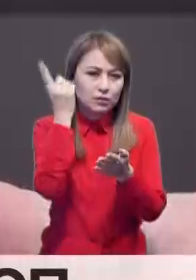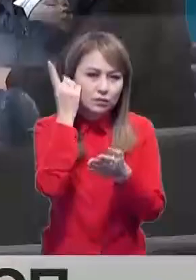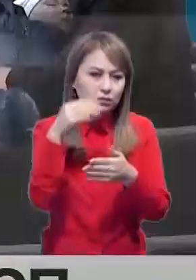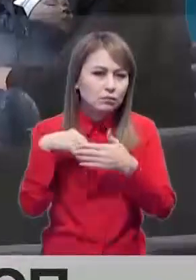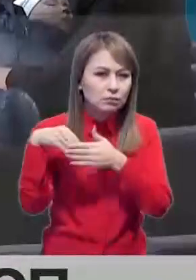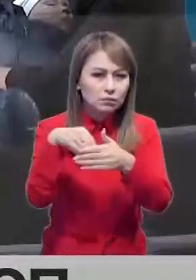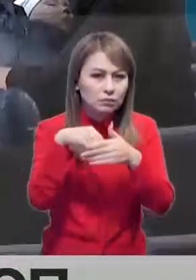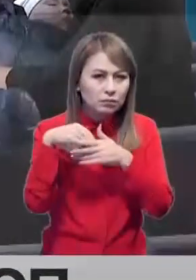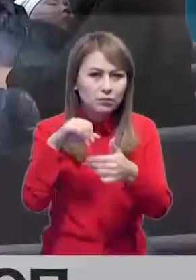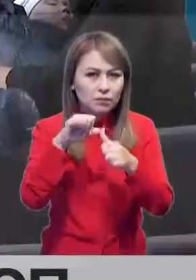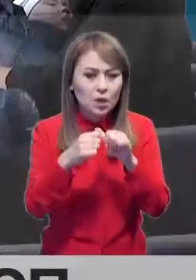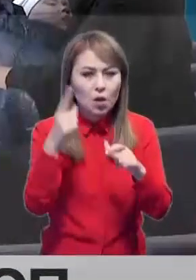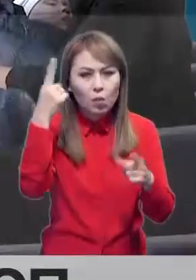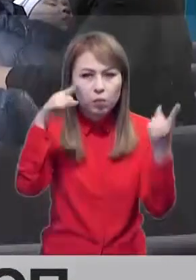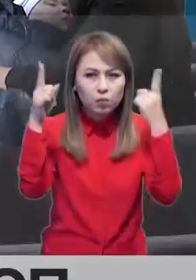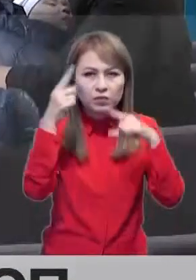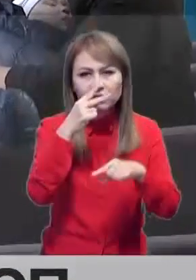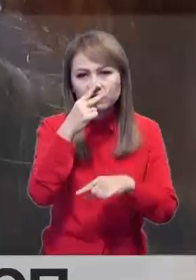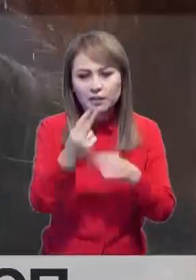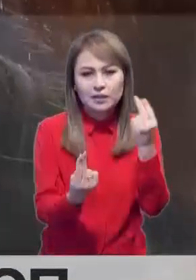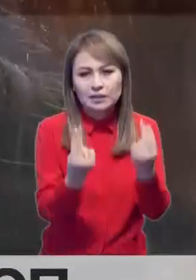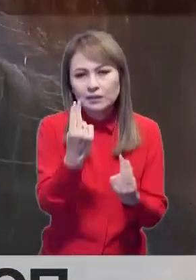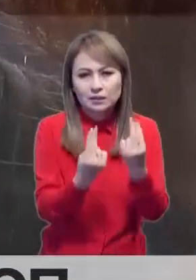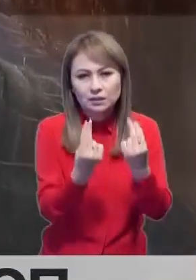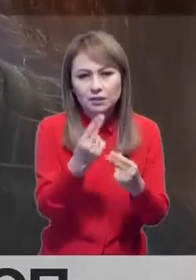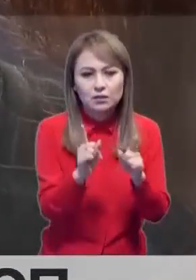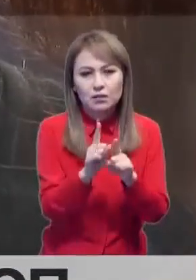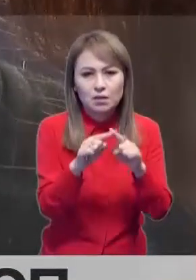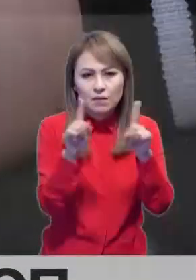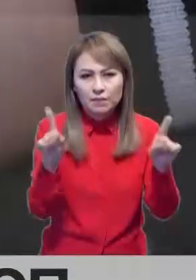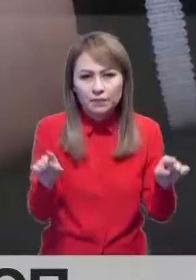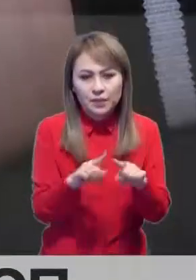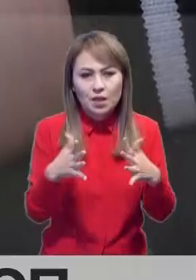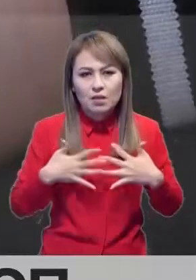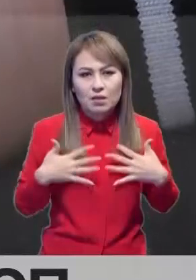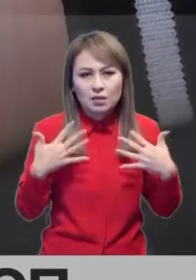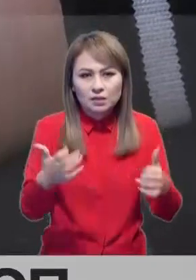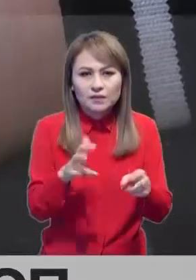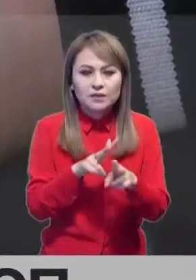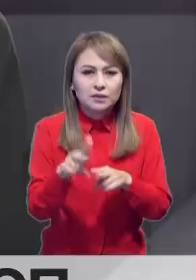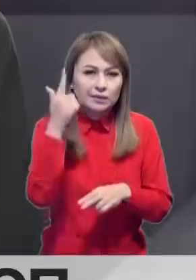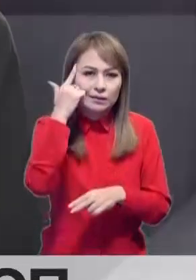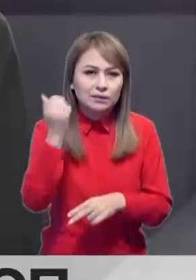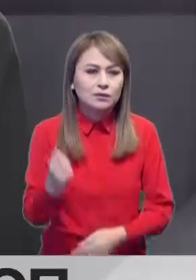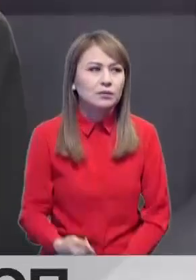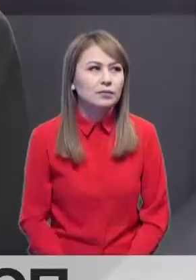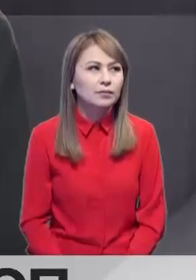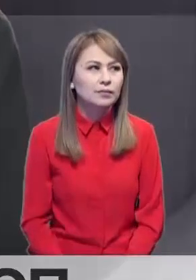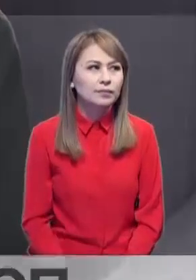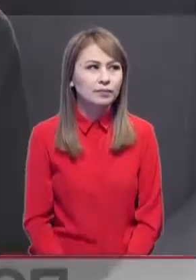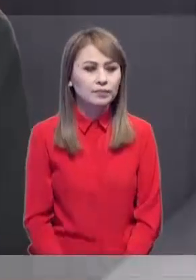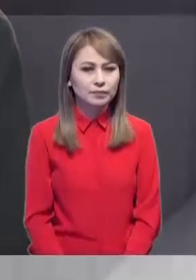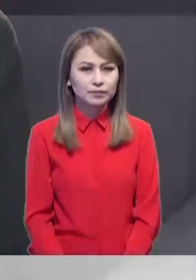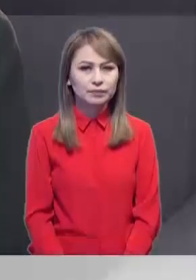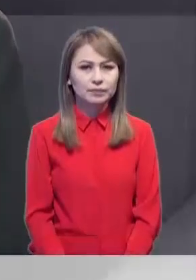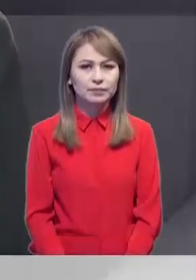ел тастамайды. Түрлі мультфильмдер көріп, ойын ойнайды. Сөйте тұра гаджеттің денсаулығына қаншалықты зиян екенін біліп отыр. Телефоны плохо